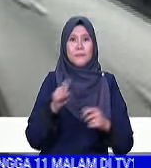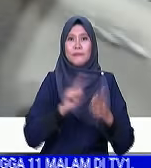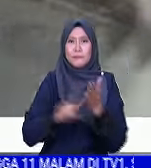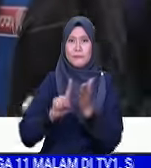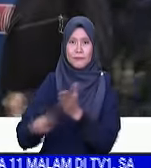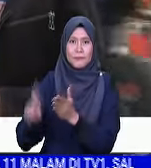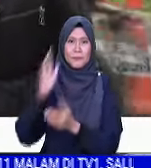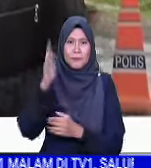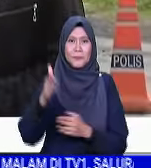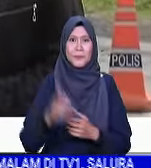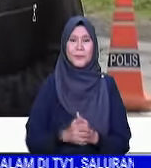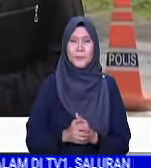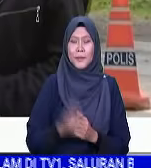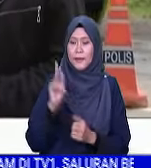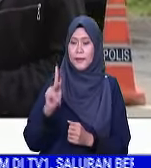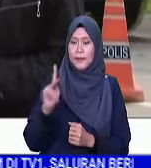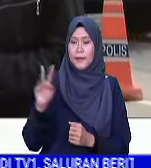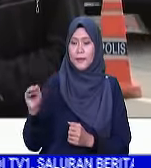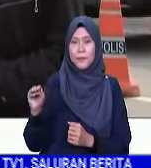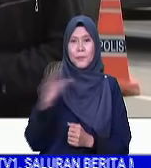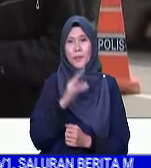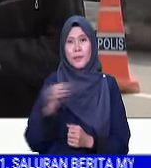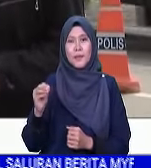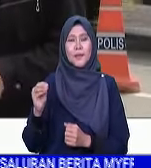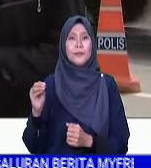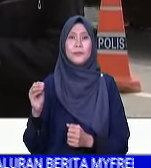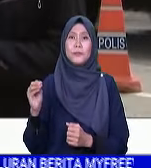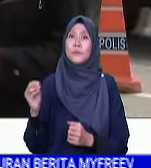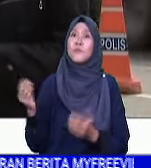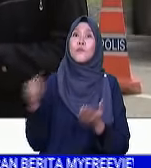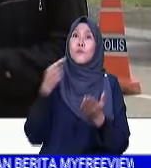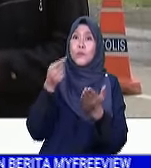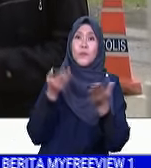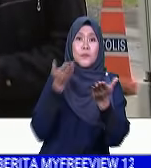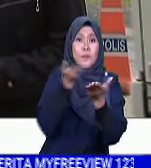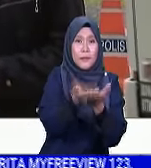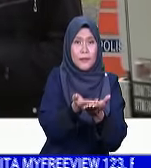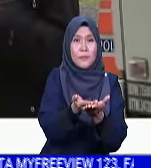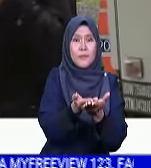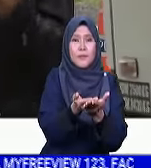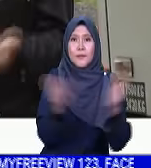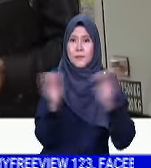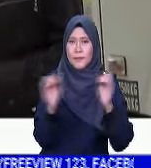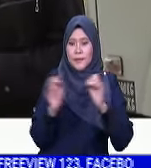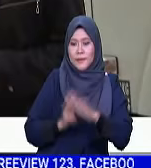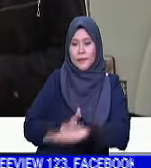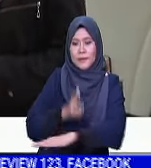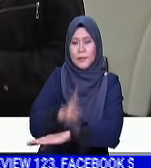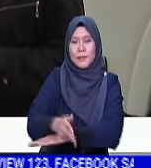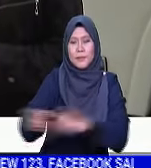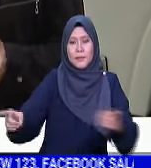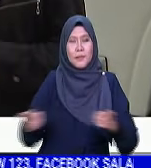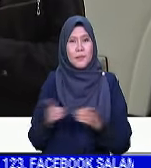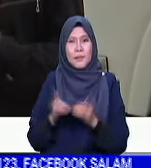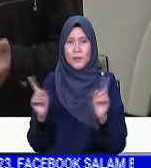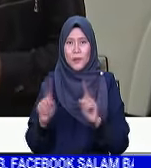Tuan, KKM ataupun Kementerian Kesihatan Malaysia menyarankan supaya tiada rentas daerah